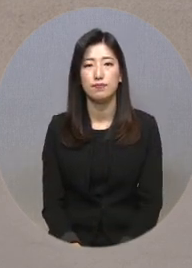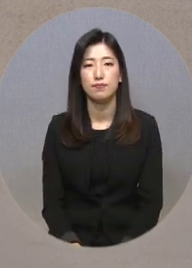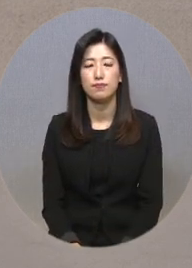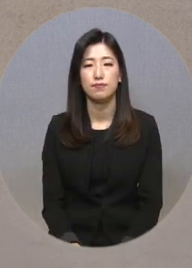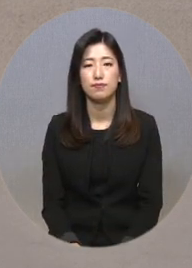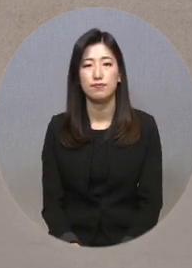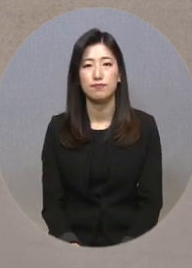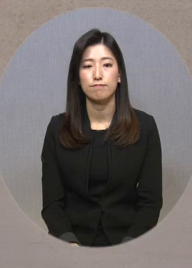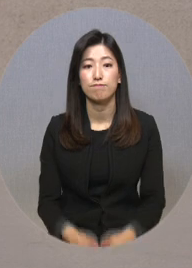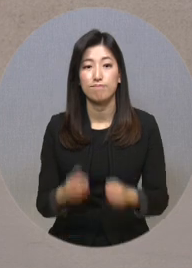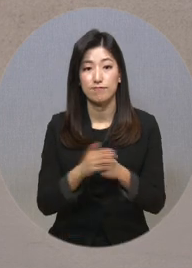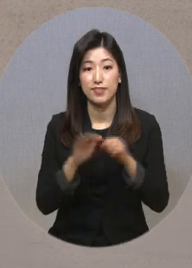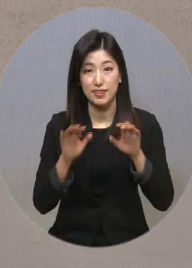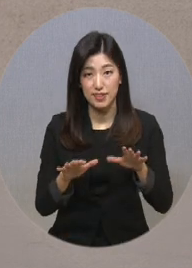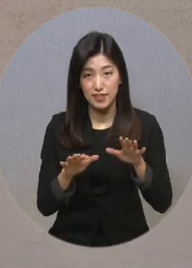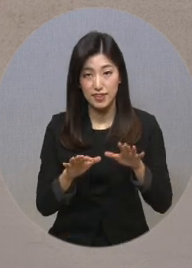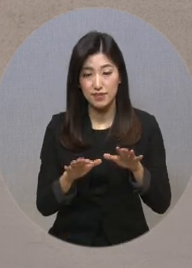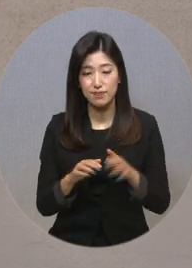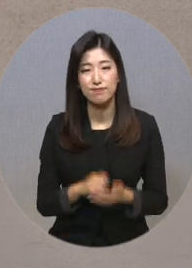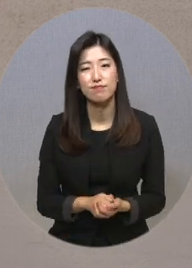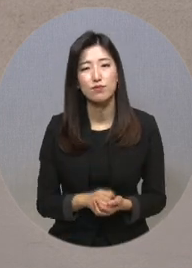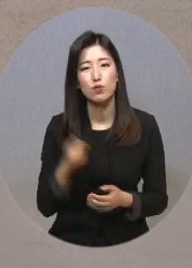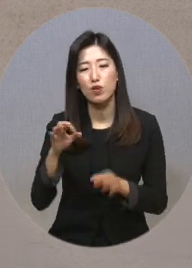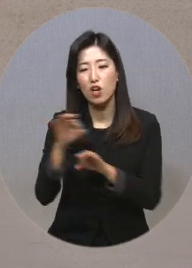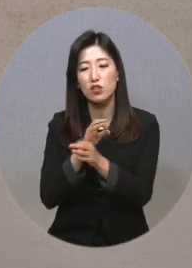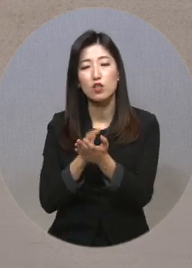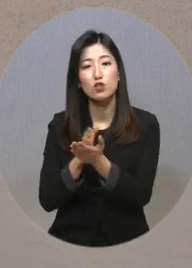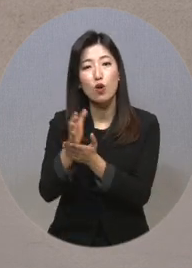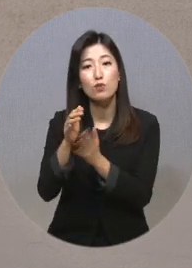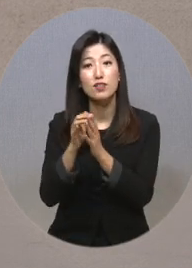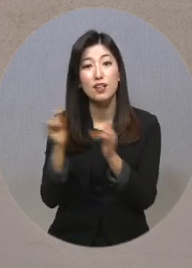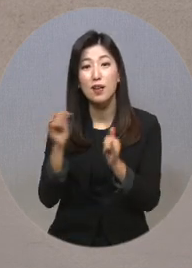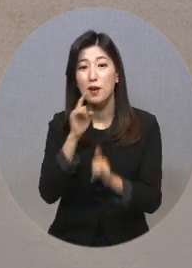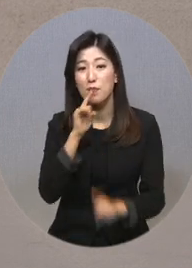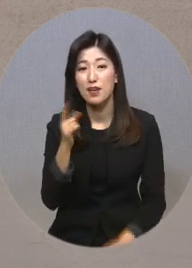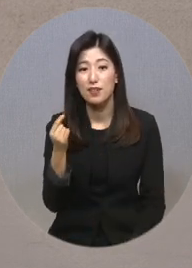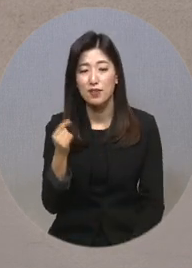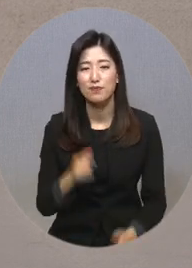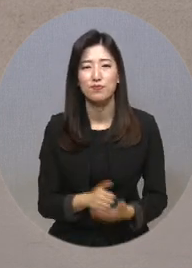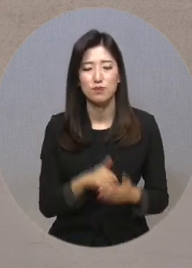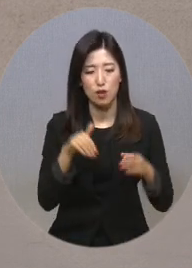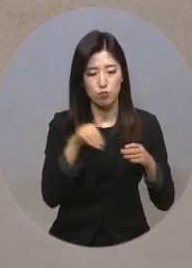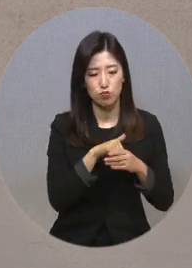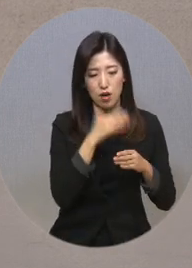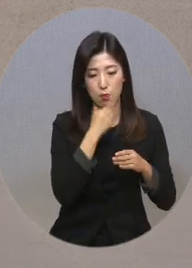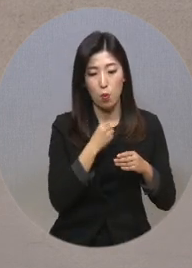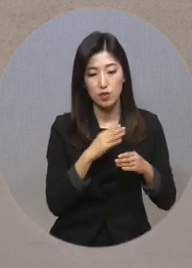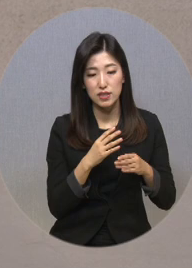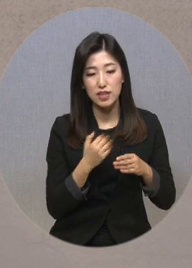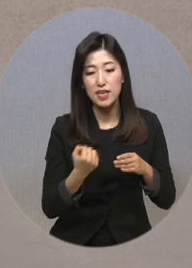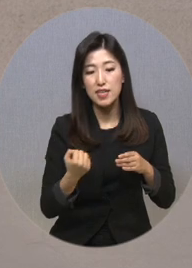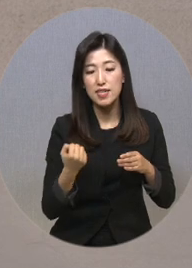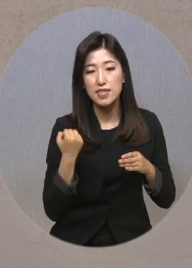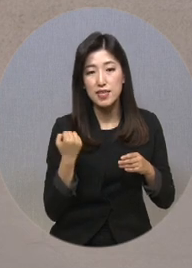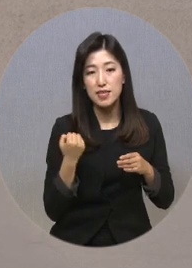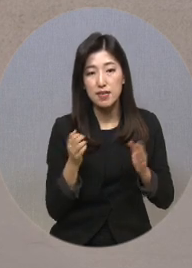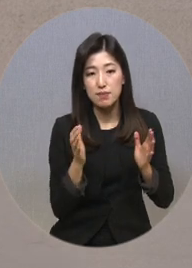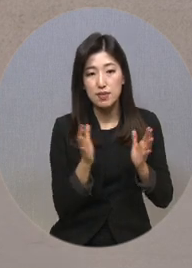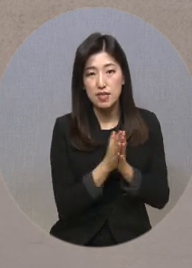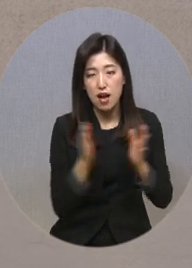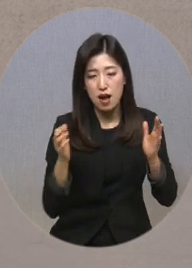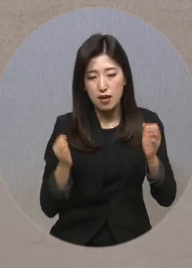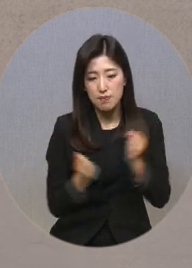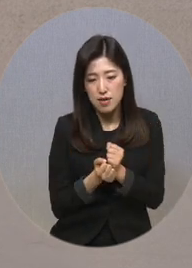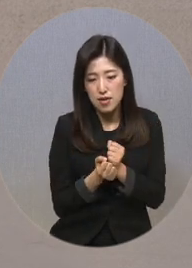그러한 현대 경조연의 발표를 봤는데, 문화복지에서 파생되는 소프트파워의 시장 파급